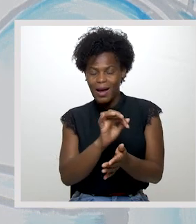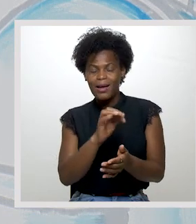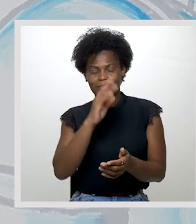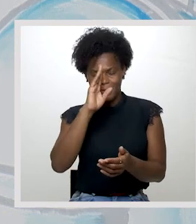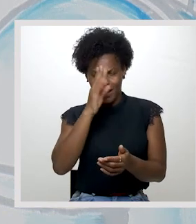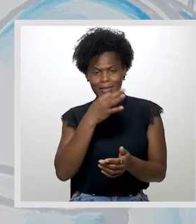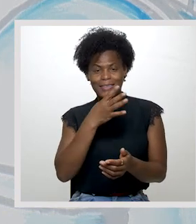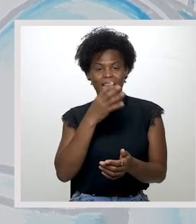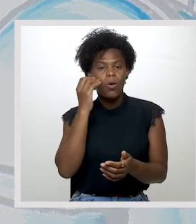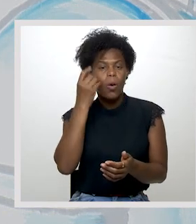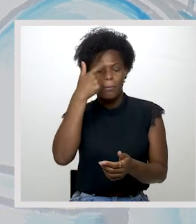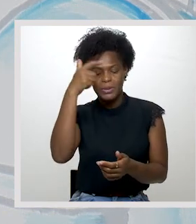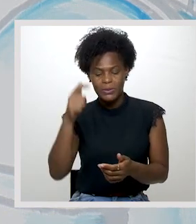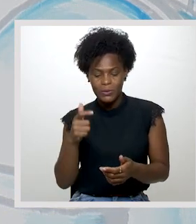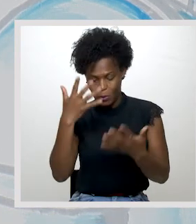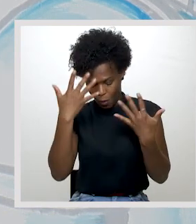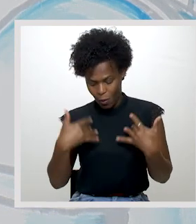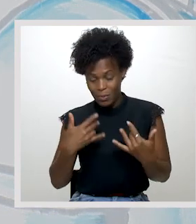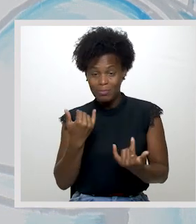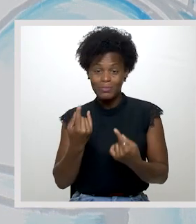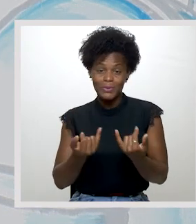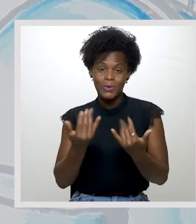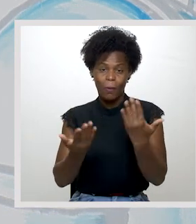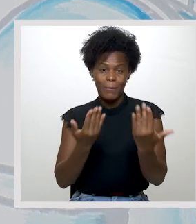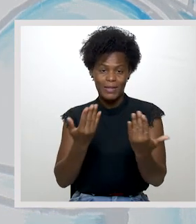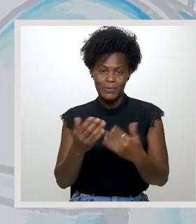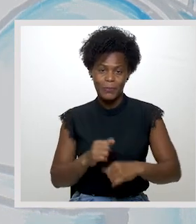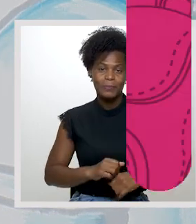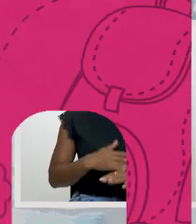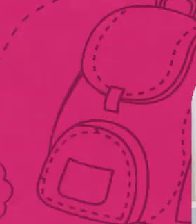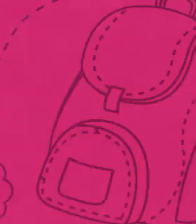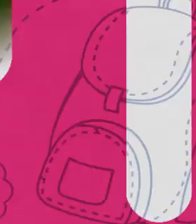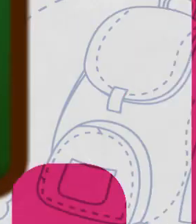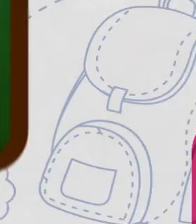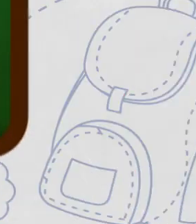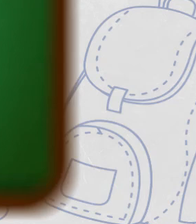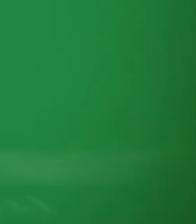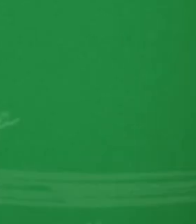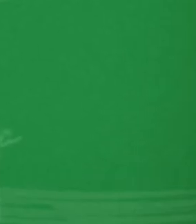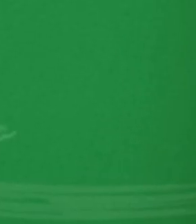sait décrire quelqu'un et faire une comparaison.